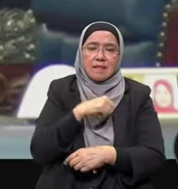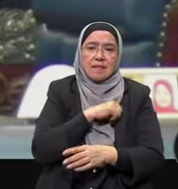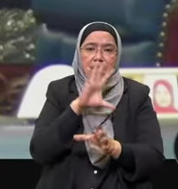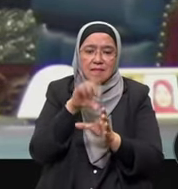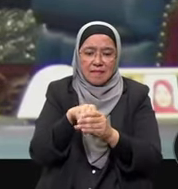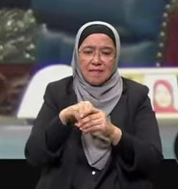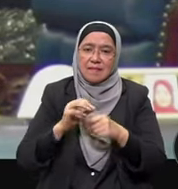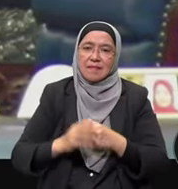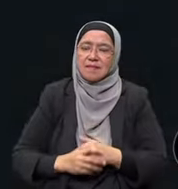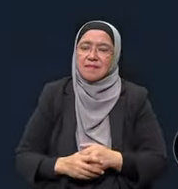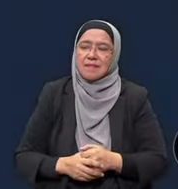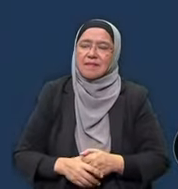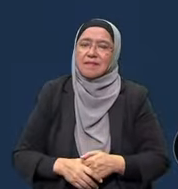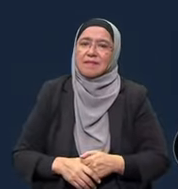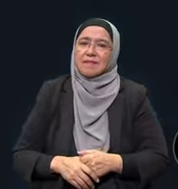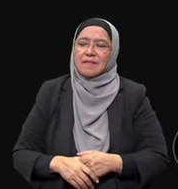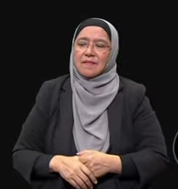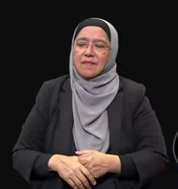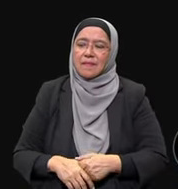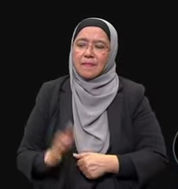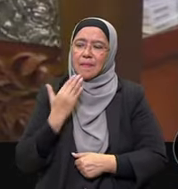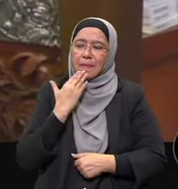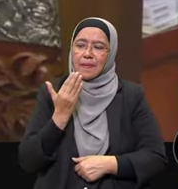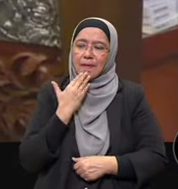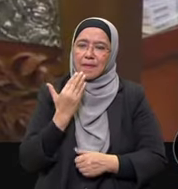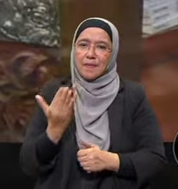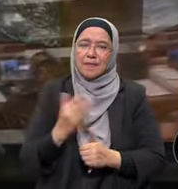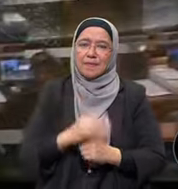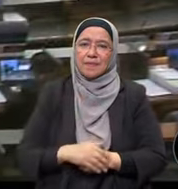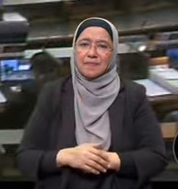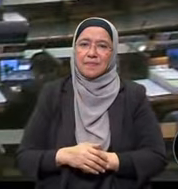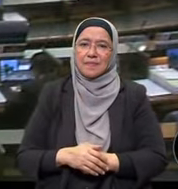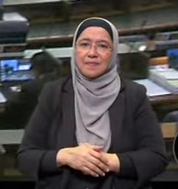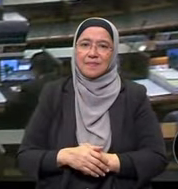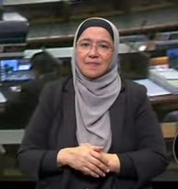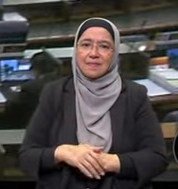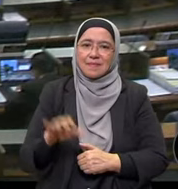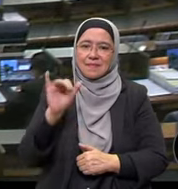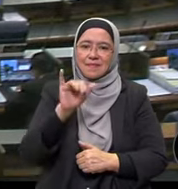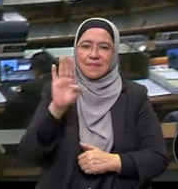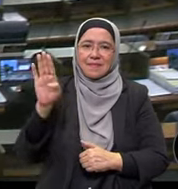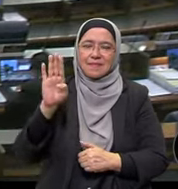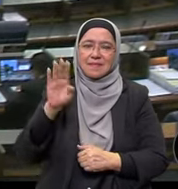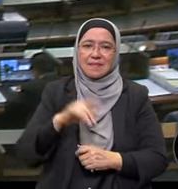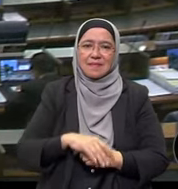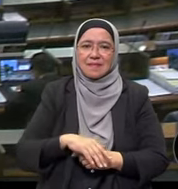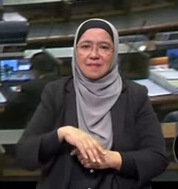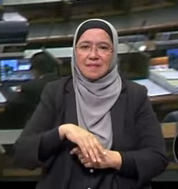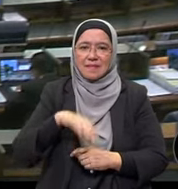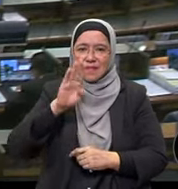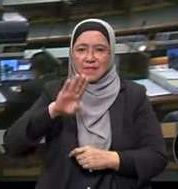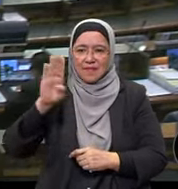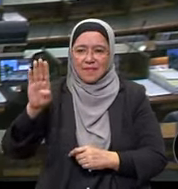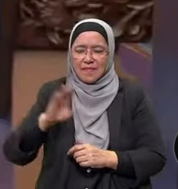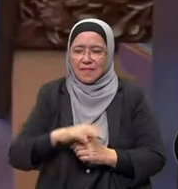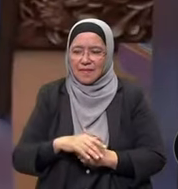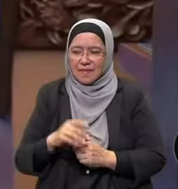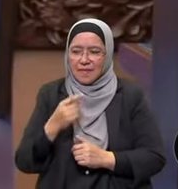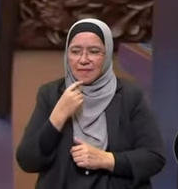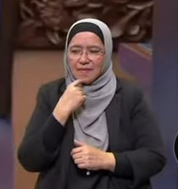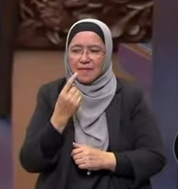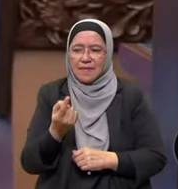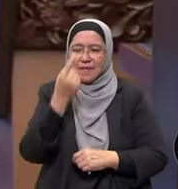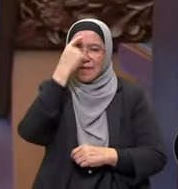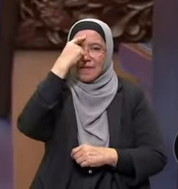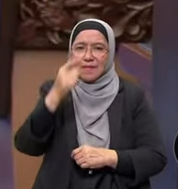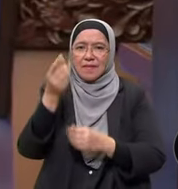terjejas Terima kasih Tan S yang ditua terima kasih kepada yang berhormat bukit benduk maklumat yang berhormat pelbagai